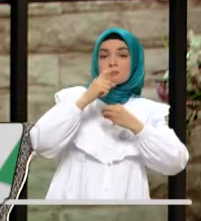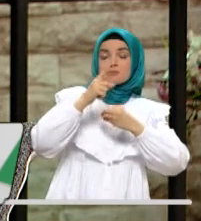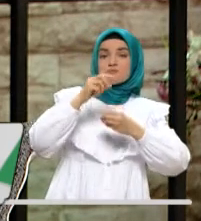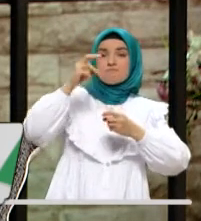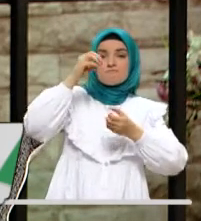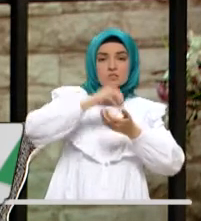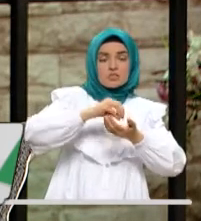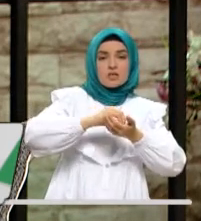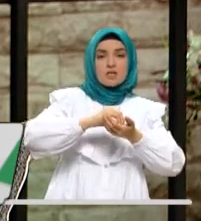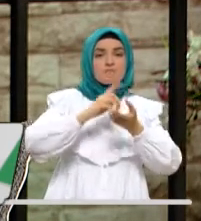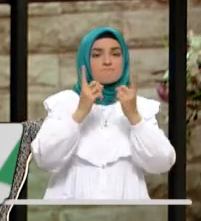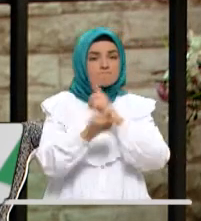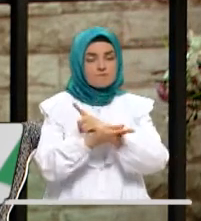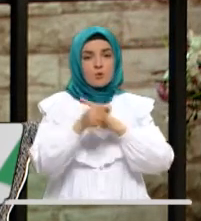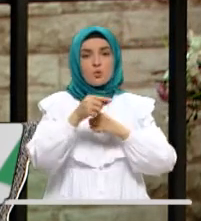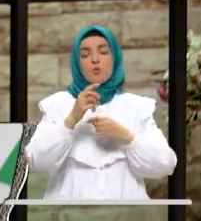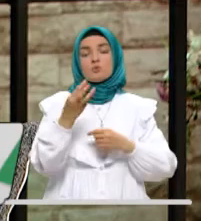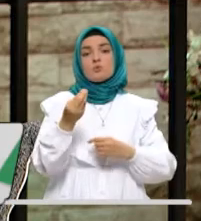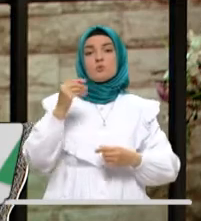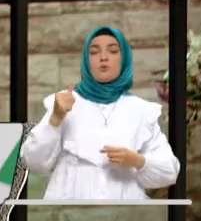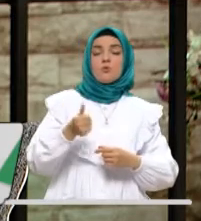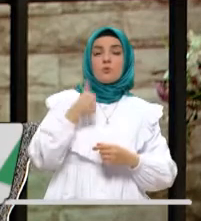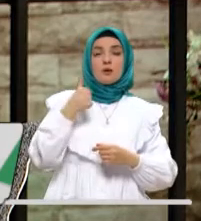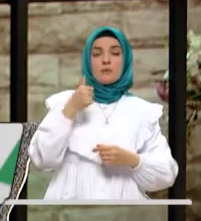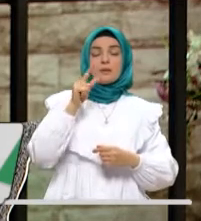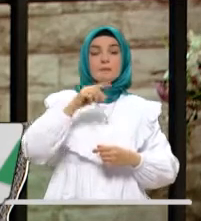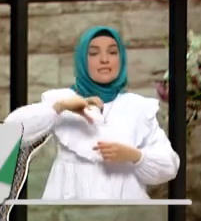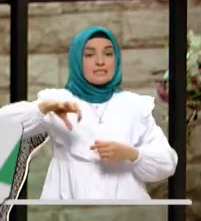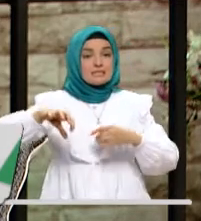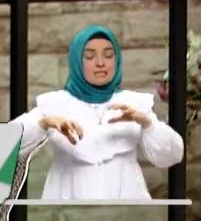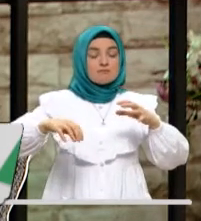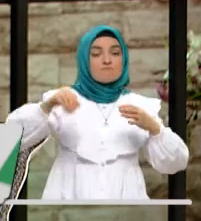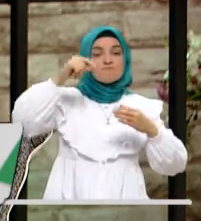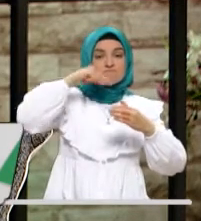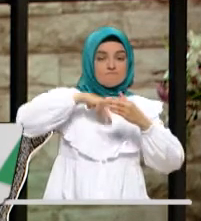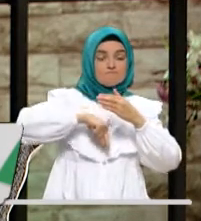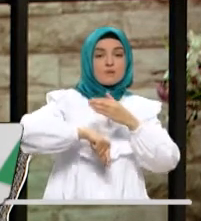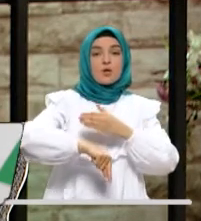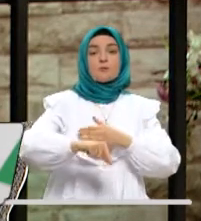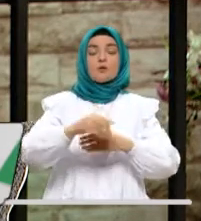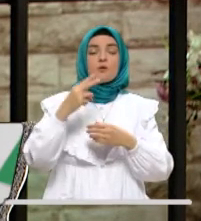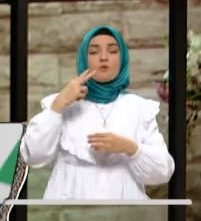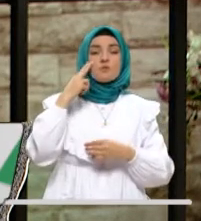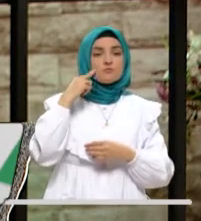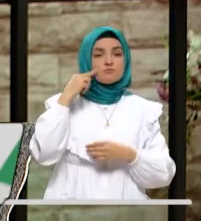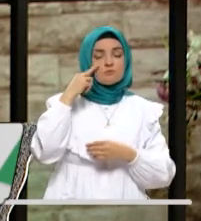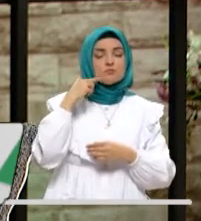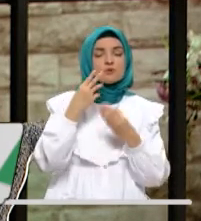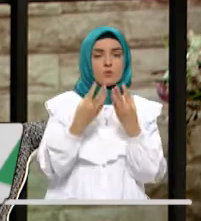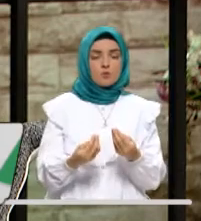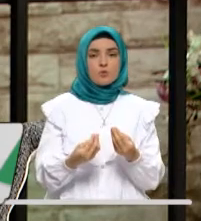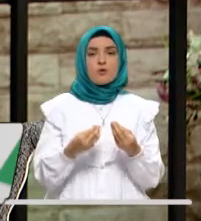maddesi tabii ki kesinlikle çok önemli. Bir kısmını boşaltım sistemiyle vücut temizleyebiliyor.